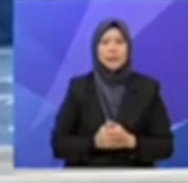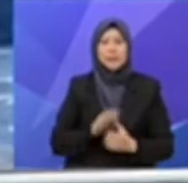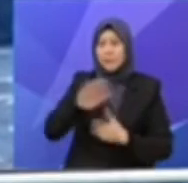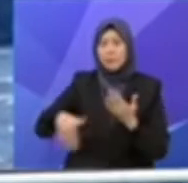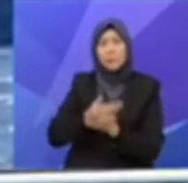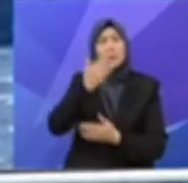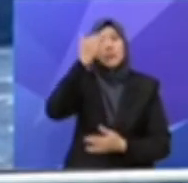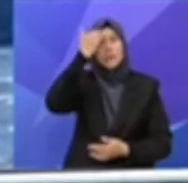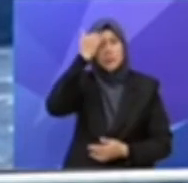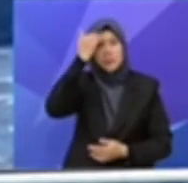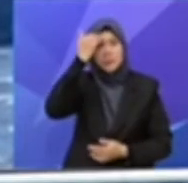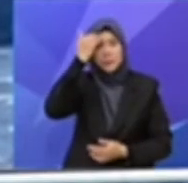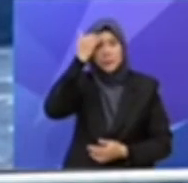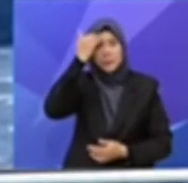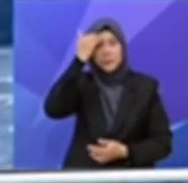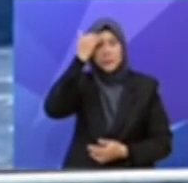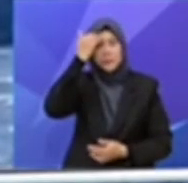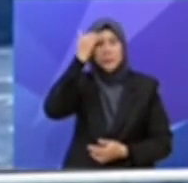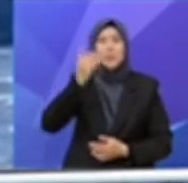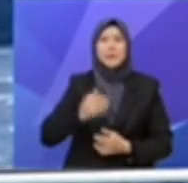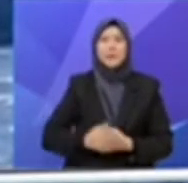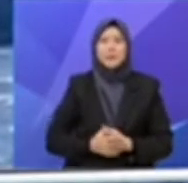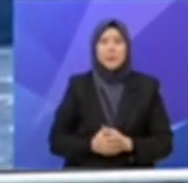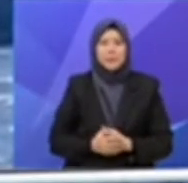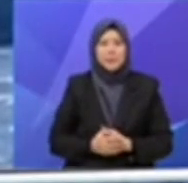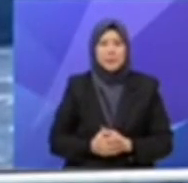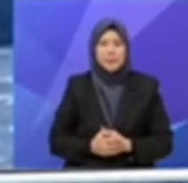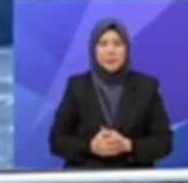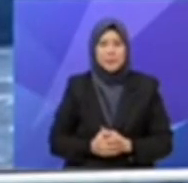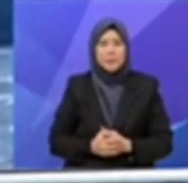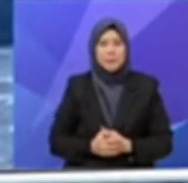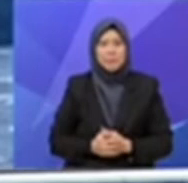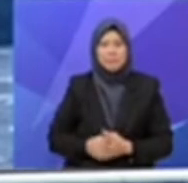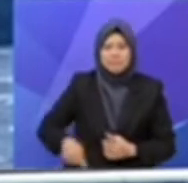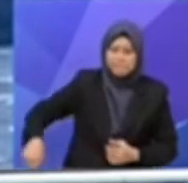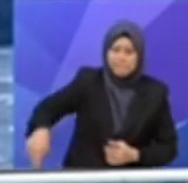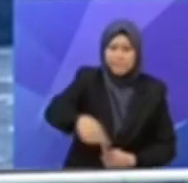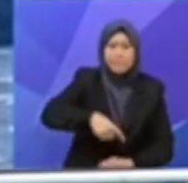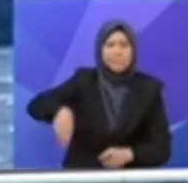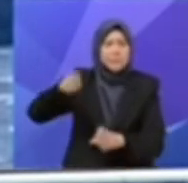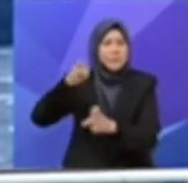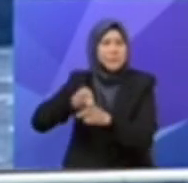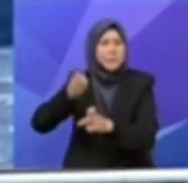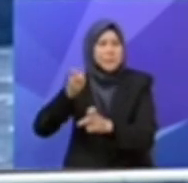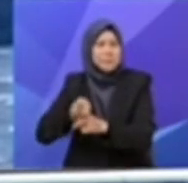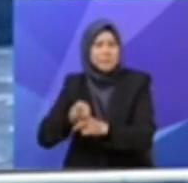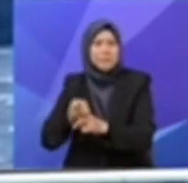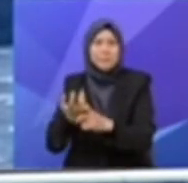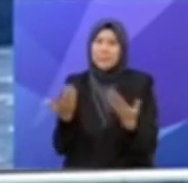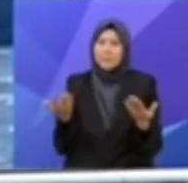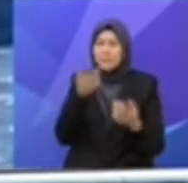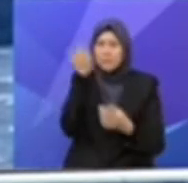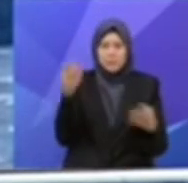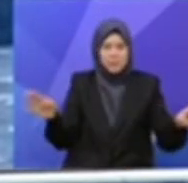semua sudah maklum full tentang beragama kedua kirim pesan rakyat akibat daripada